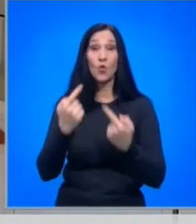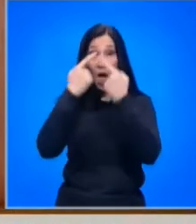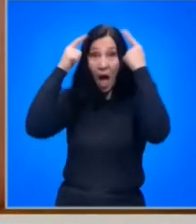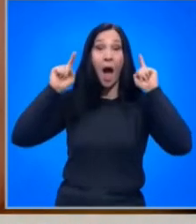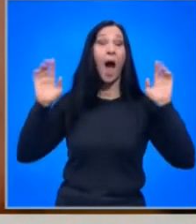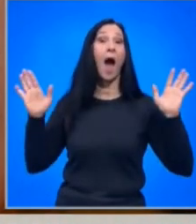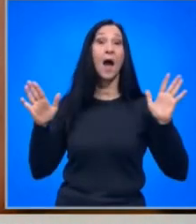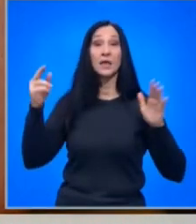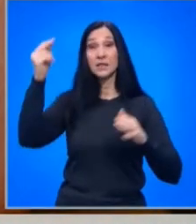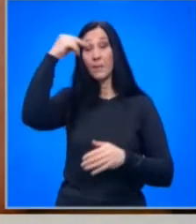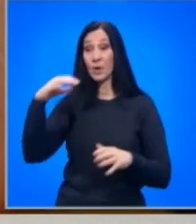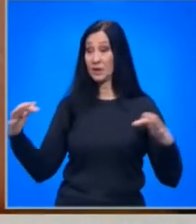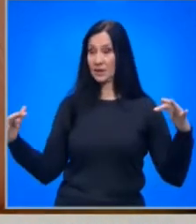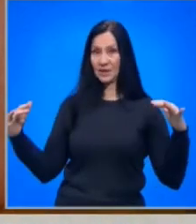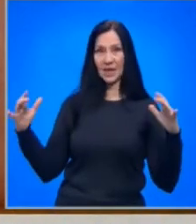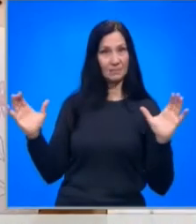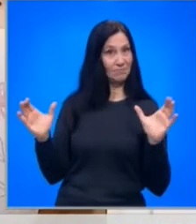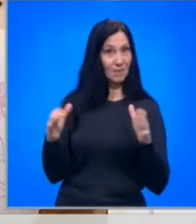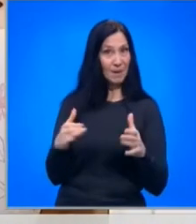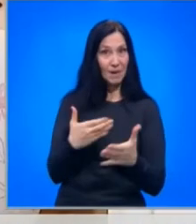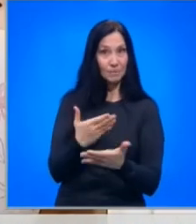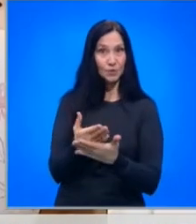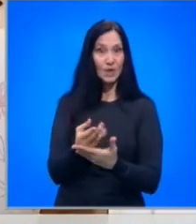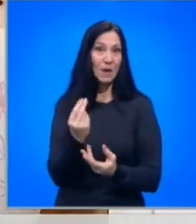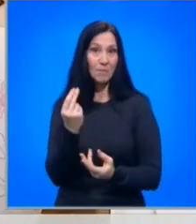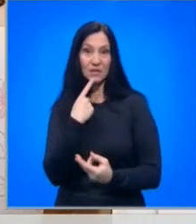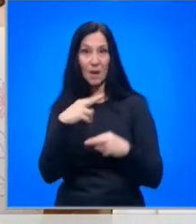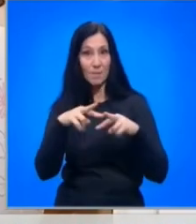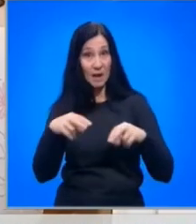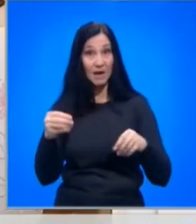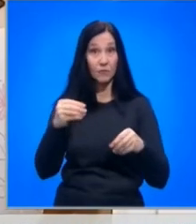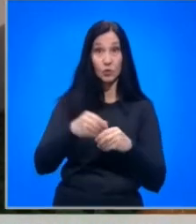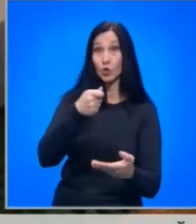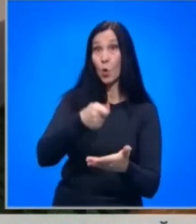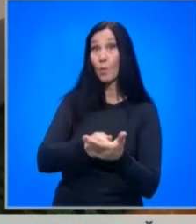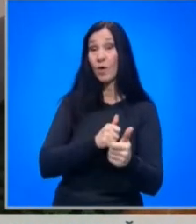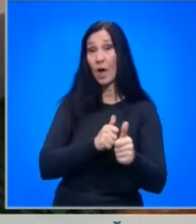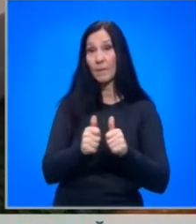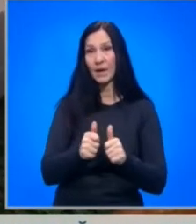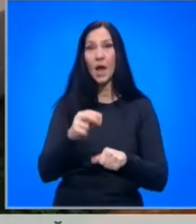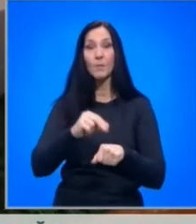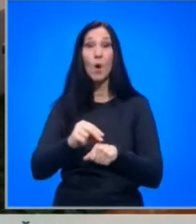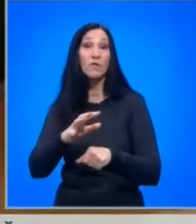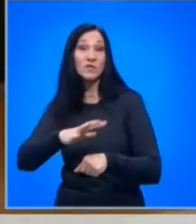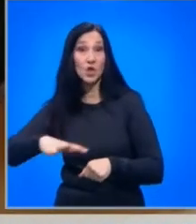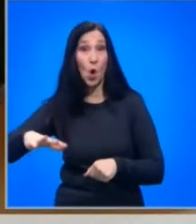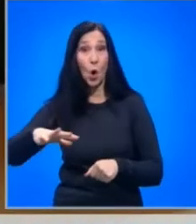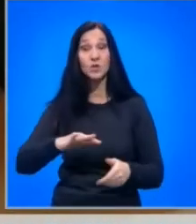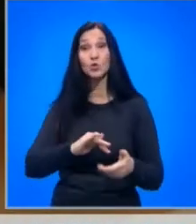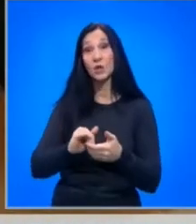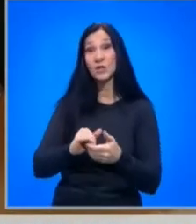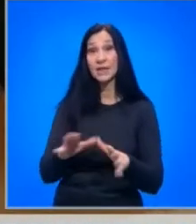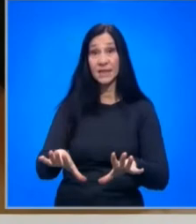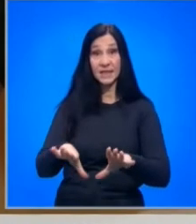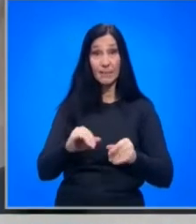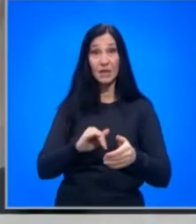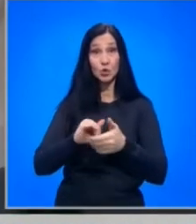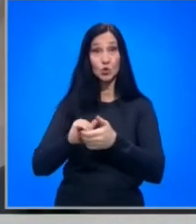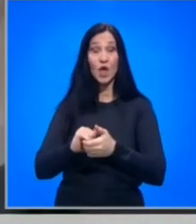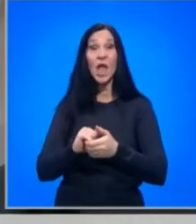са събрали и предоставени средства за прегледите, включително закупуването на апаратура. В Пловдивска област с организацията се заема